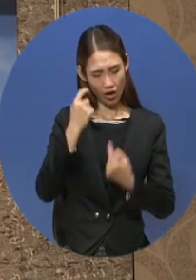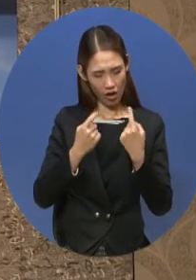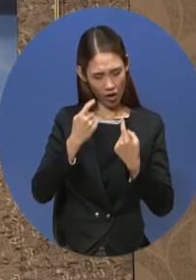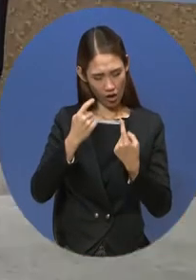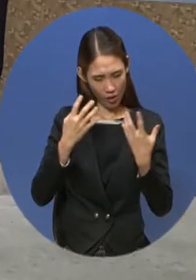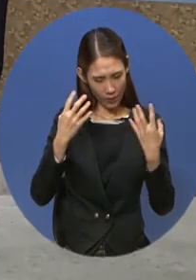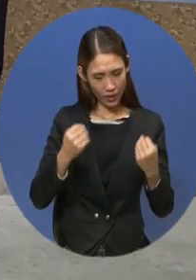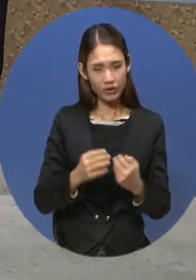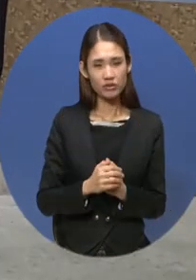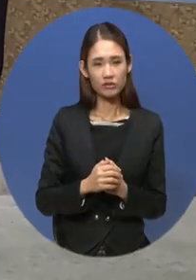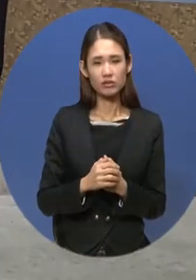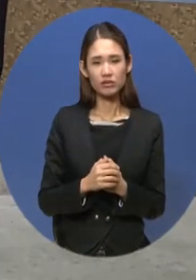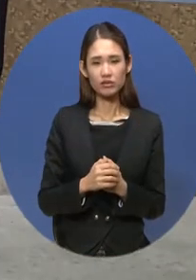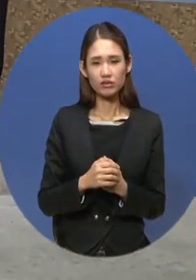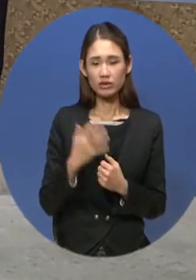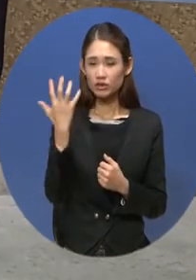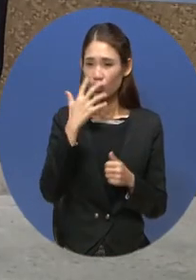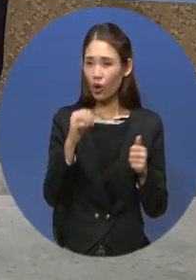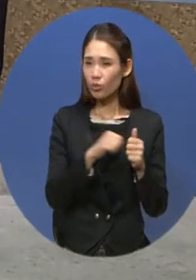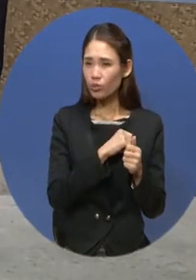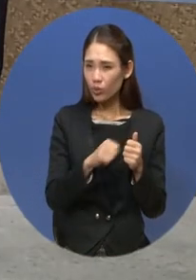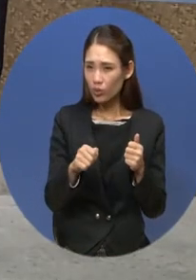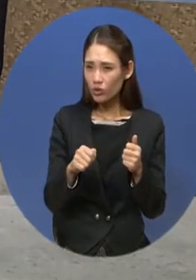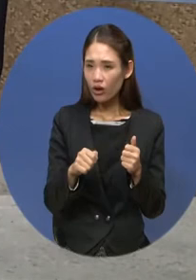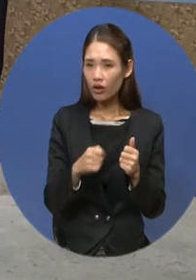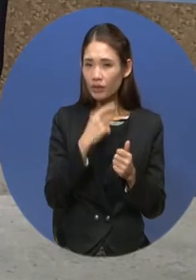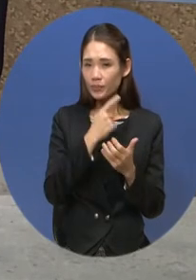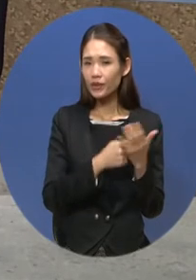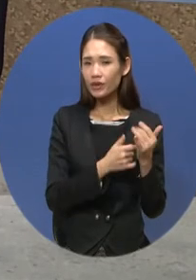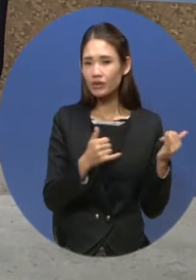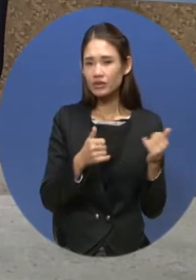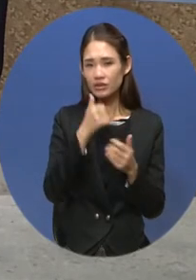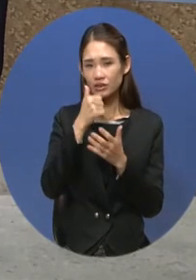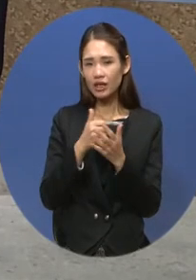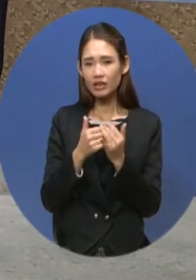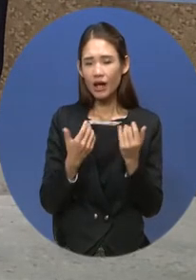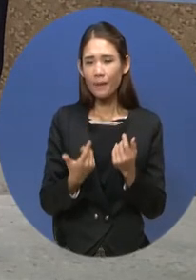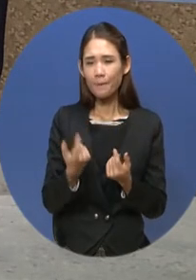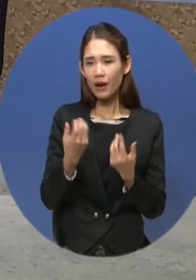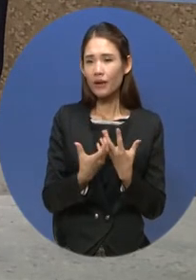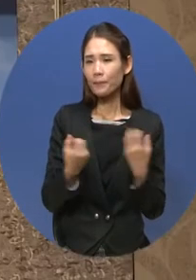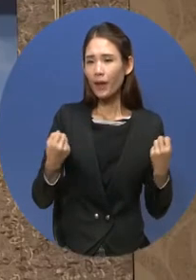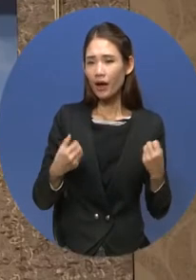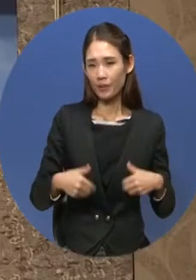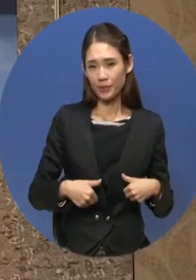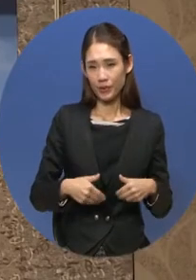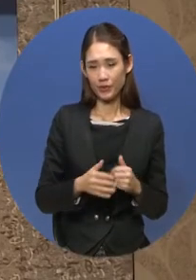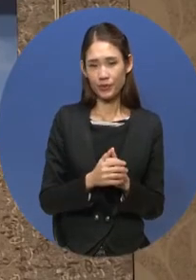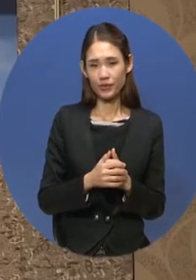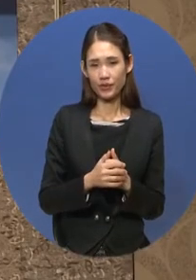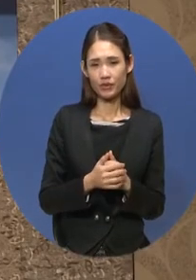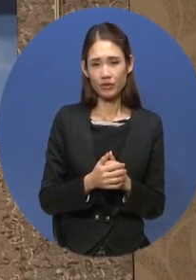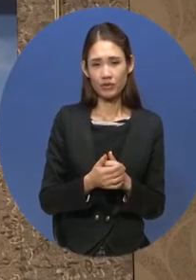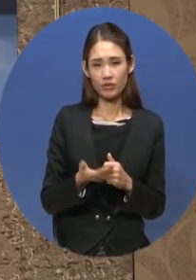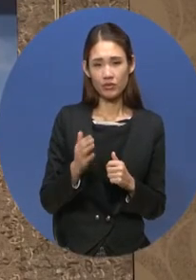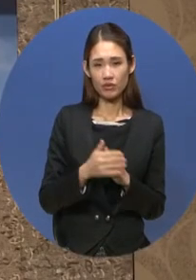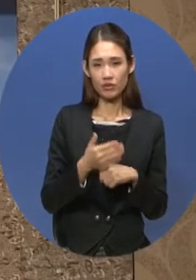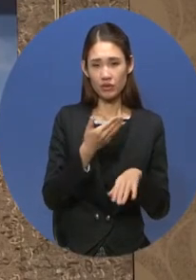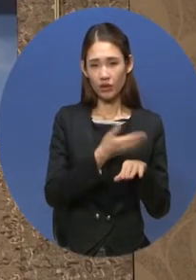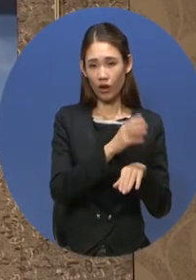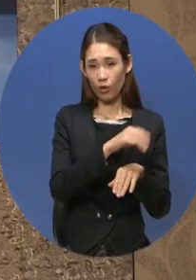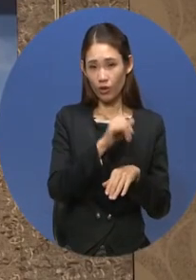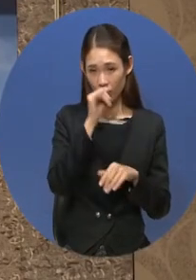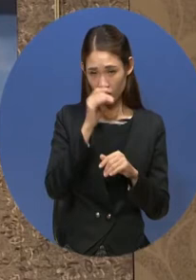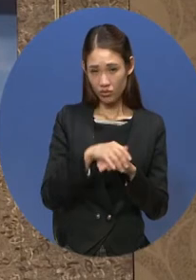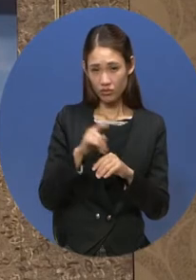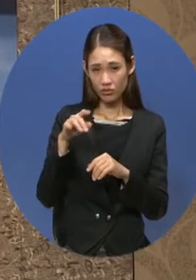높은 수치죠. 성폭력 피해자 같은 경우에는 가해자와 즉시 분리가 이루어져야지 돼요. 그런데 지금 이제 다른 곳에